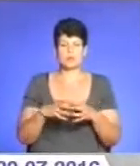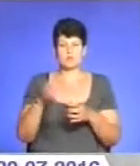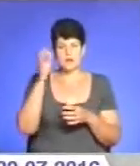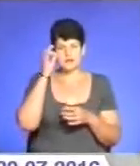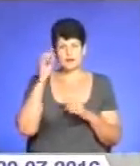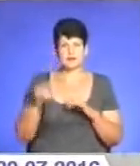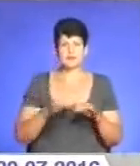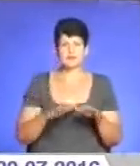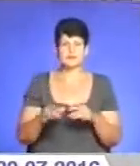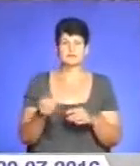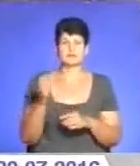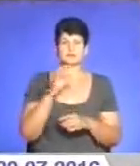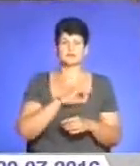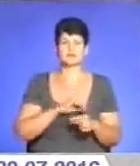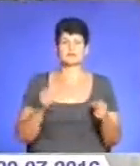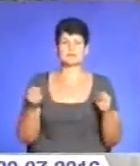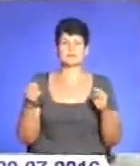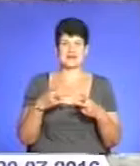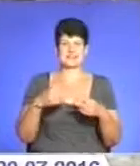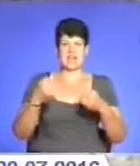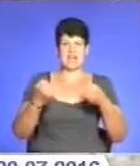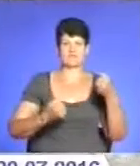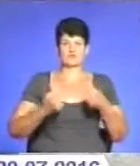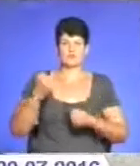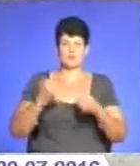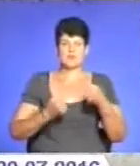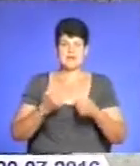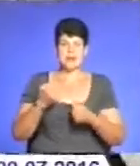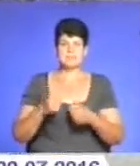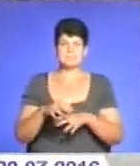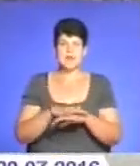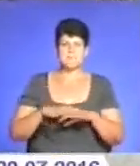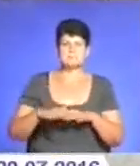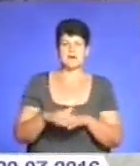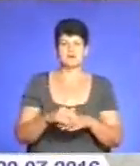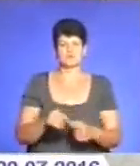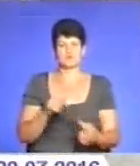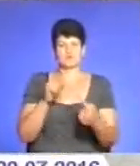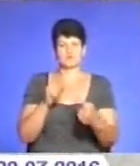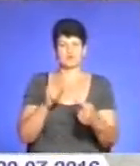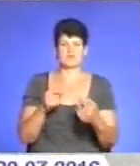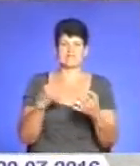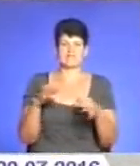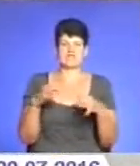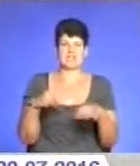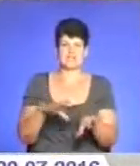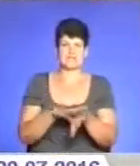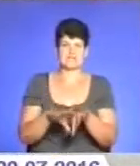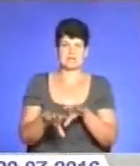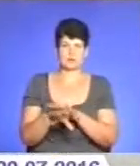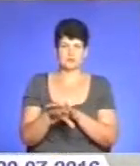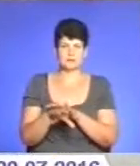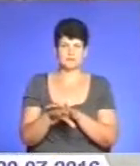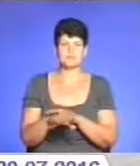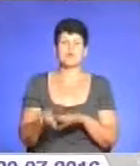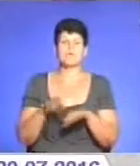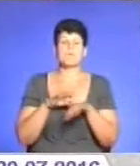із застосування спецавтомобіля при масових заворушеннях та у ході звільнення заручників. Проведення кожного